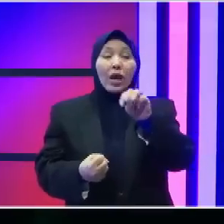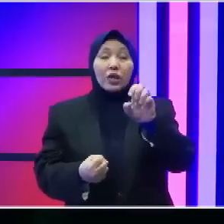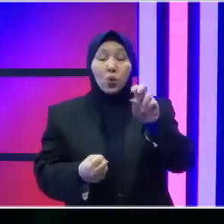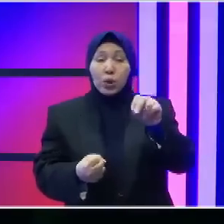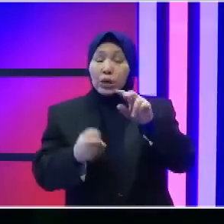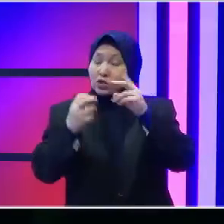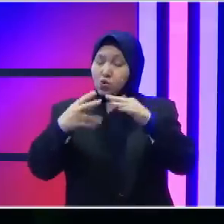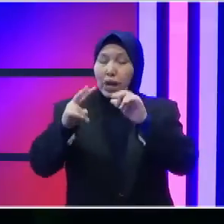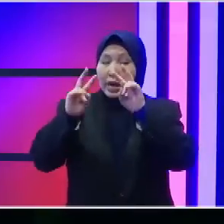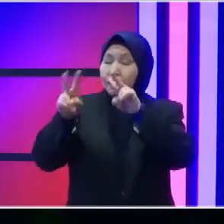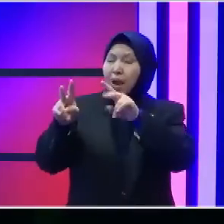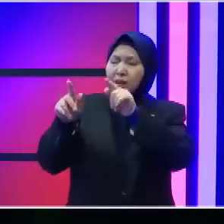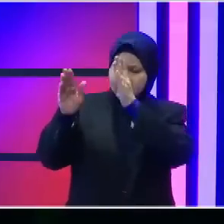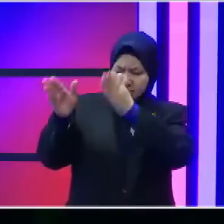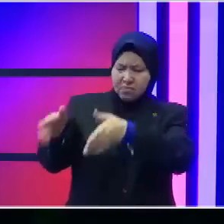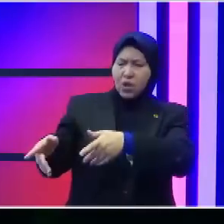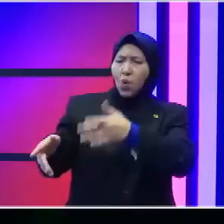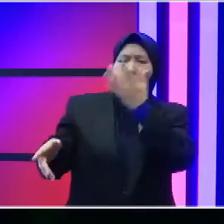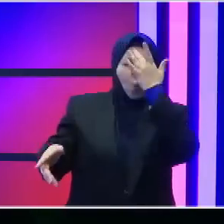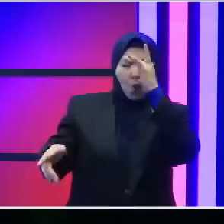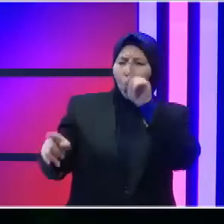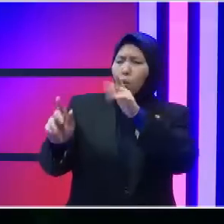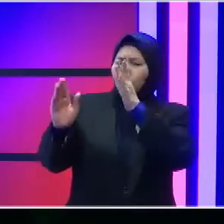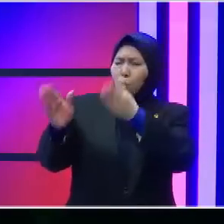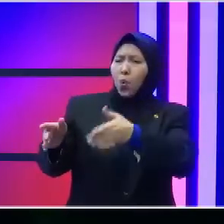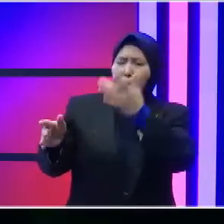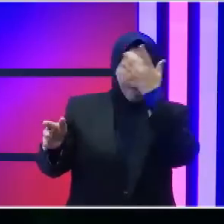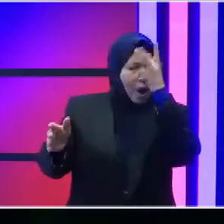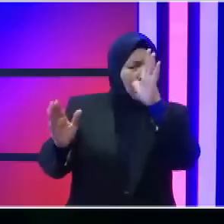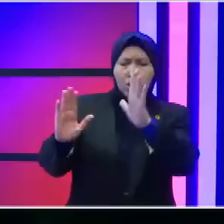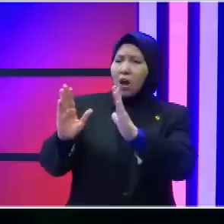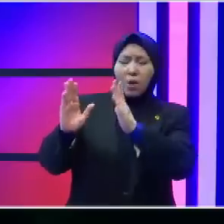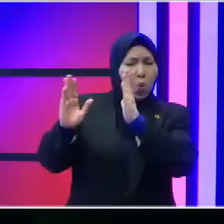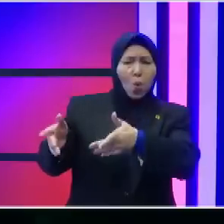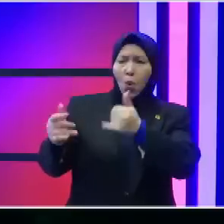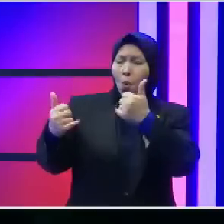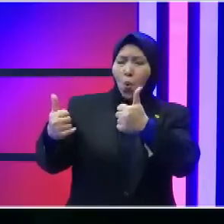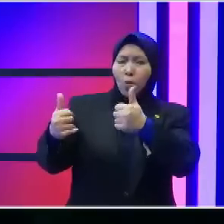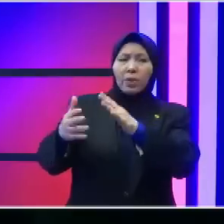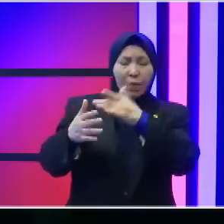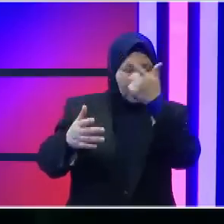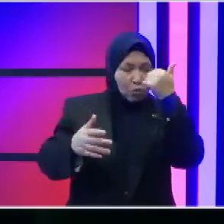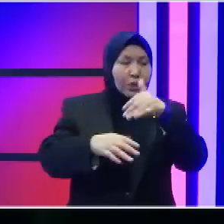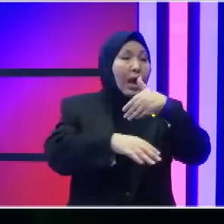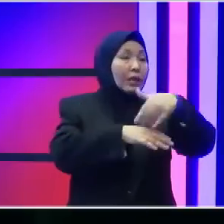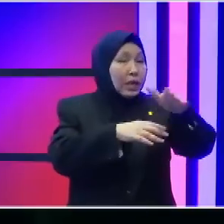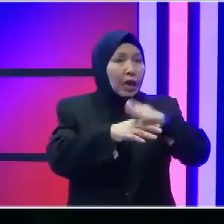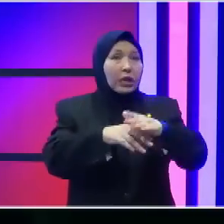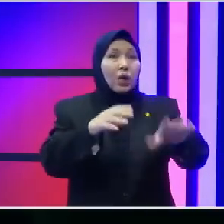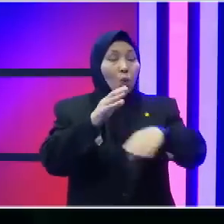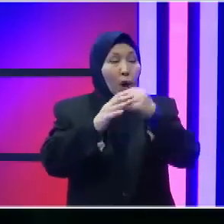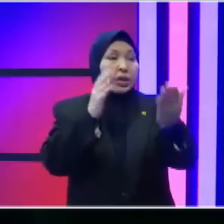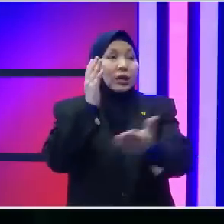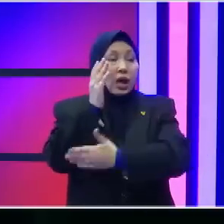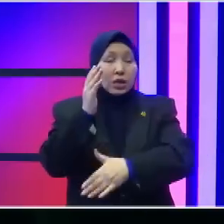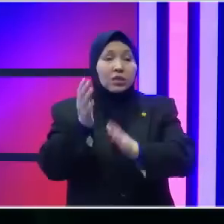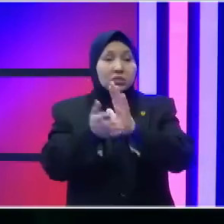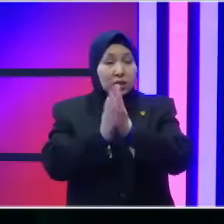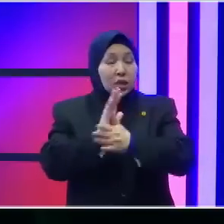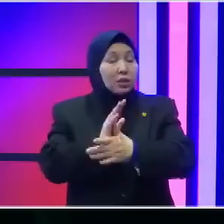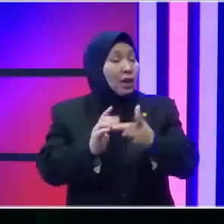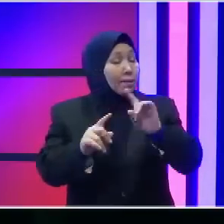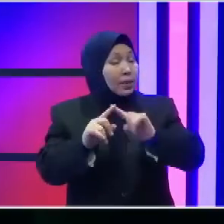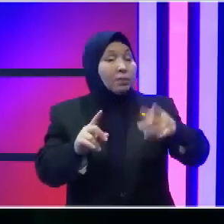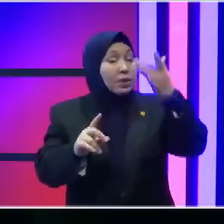dia nampak dah beliau ni memang bijak. Dah ada talent, eh? Dah ada talent, memang bijak. Itu sebabnya dihantar ke luar negara apa sebagainya. Tetapi